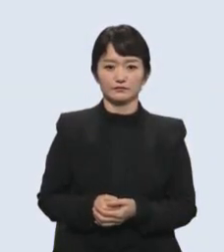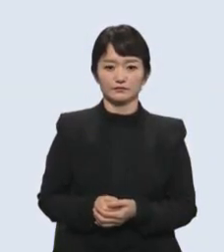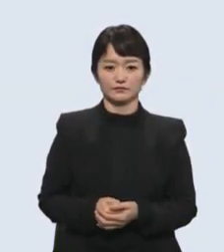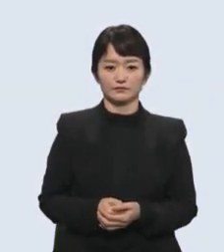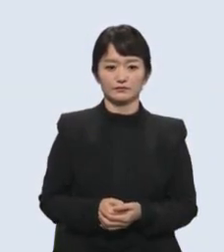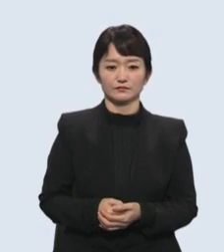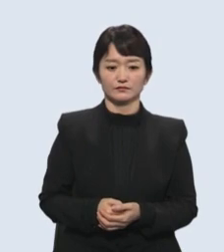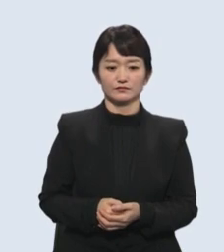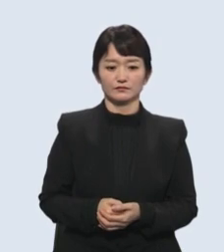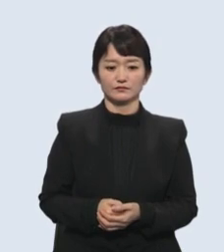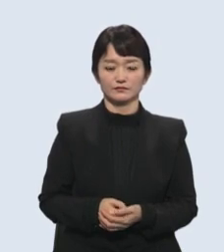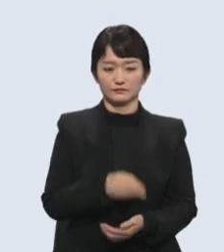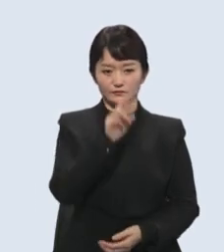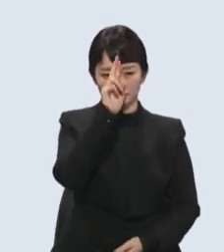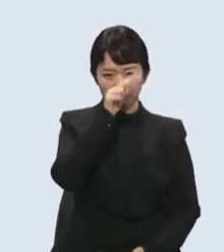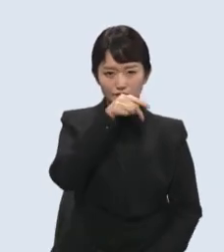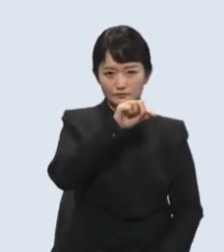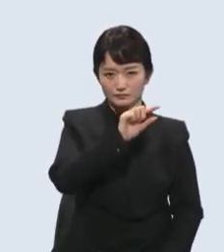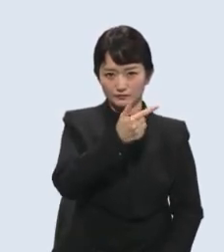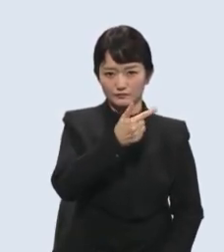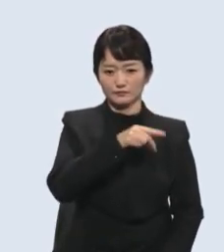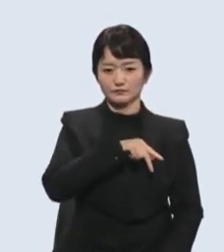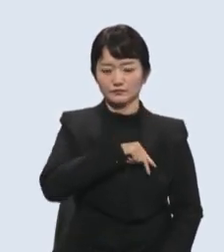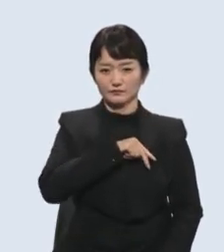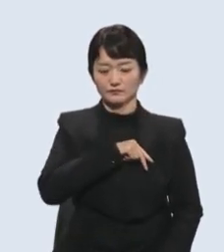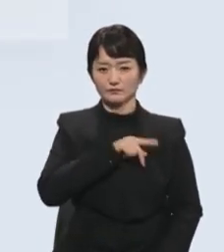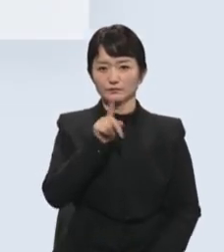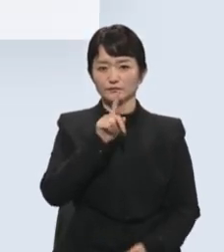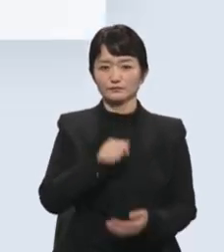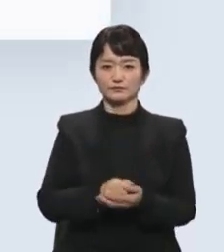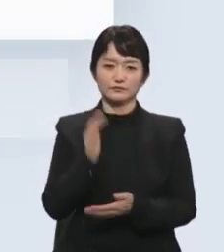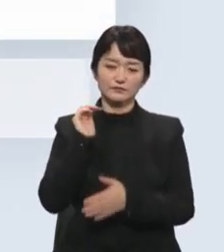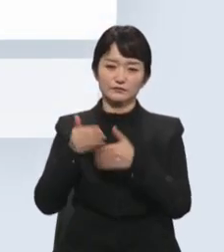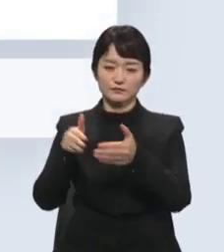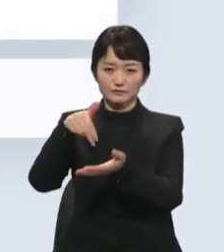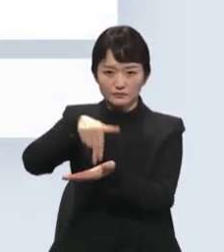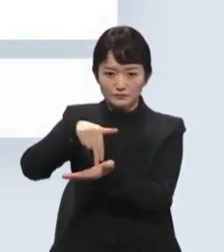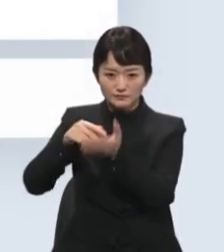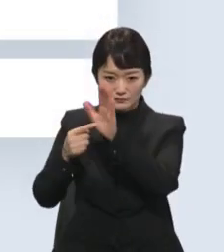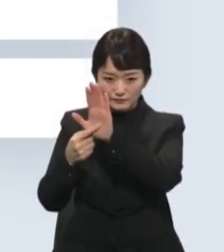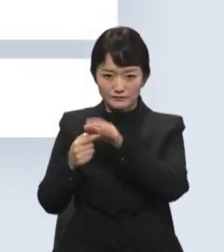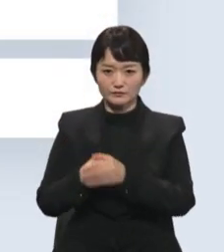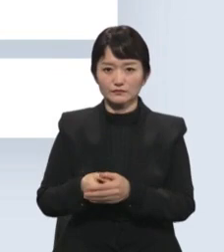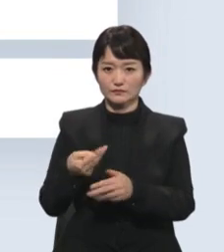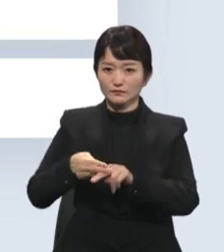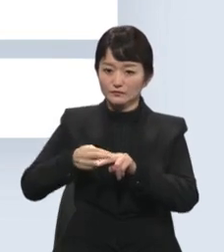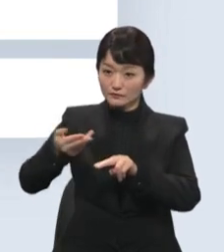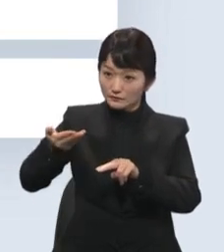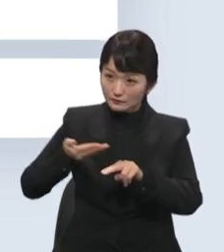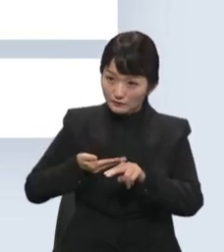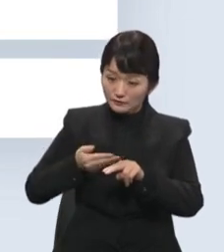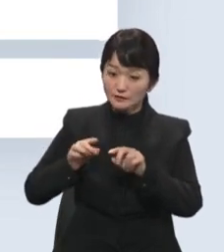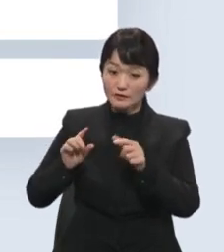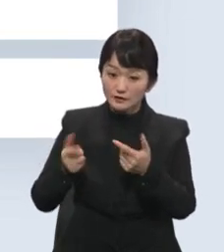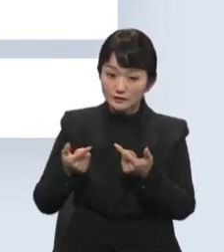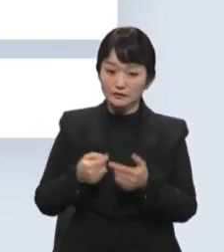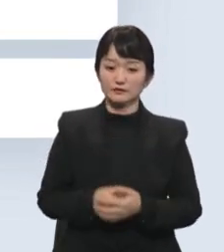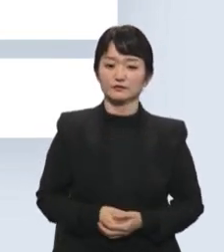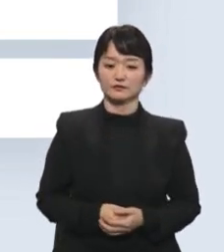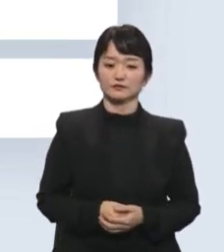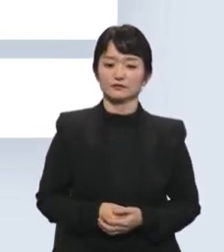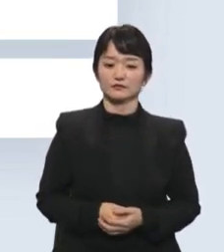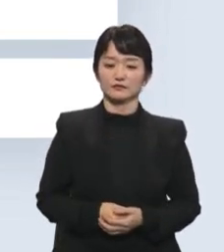것인지 그리고 받았다면 현재 소장하고 있는 것인지 해당 인사와는 어떤 관계인지 왜